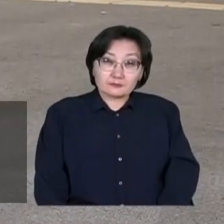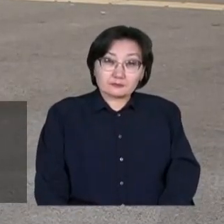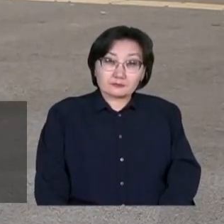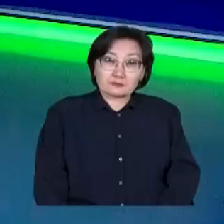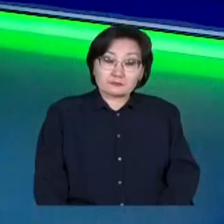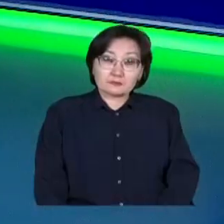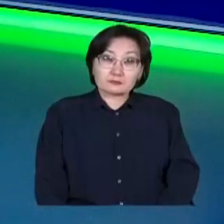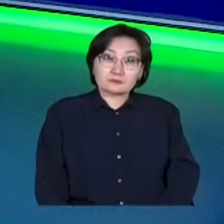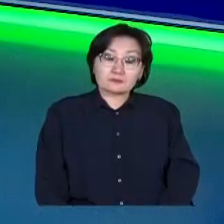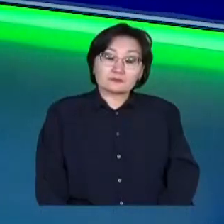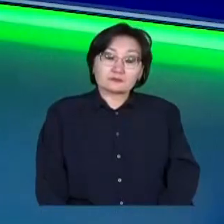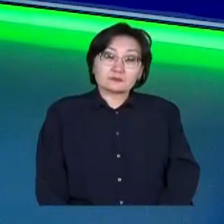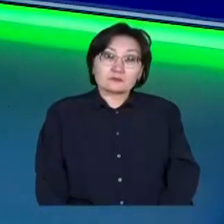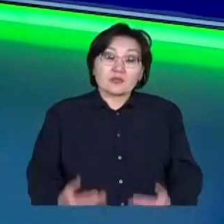телеарнасы.